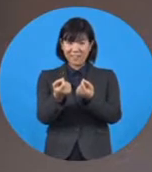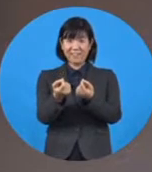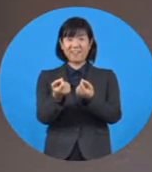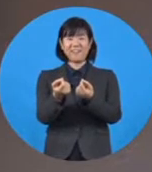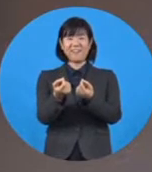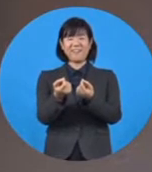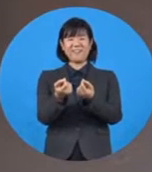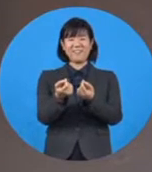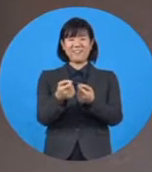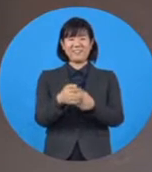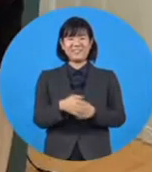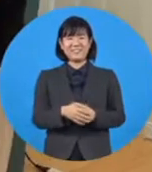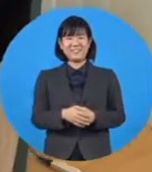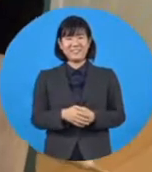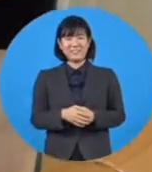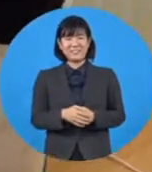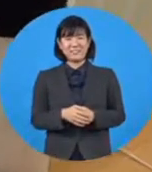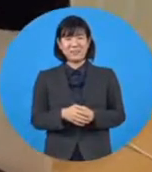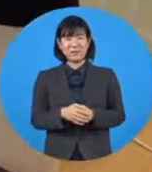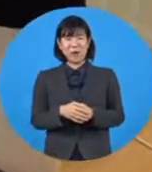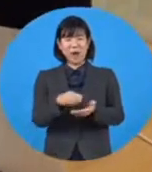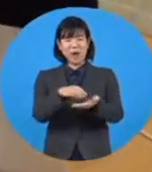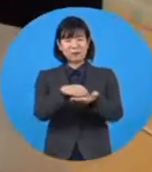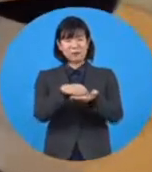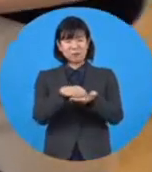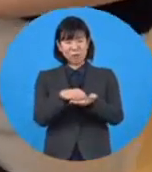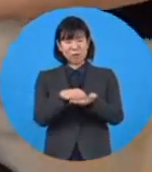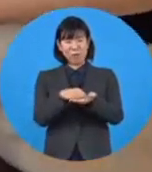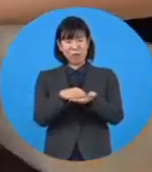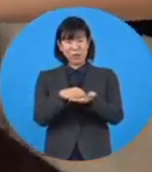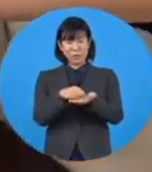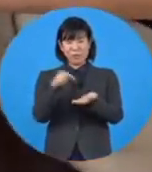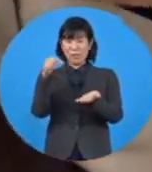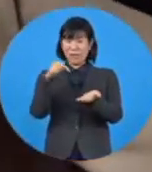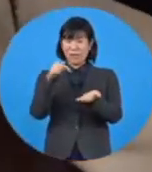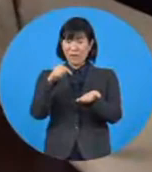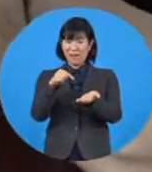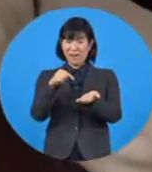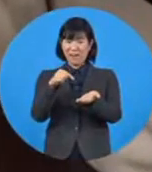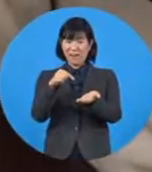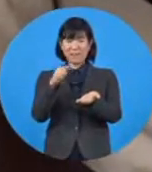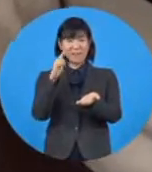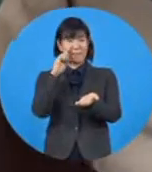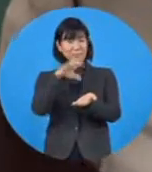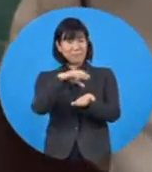ですね。 へ ー。受賞した製品を手に取ってみると